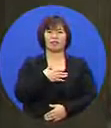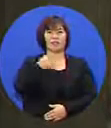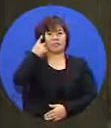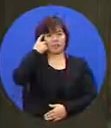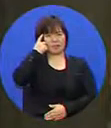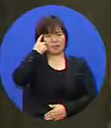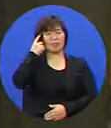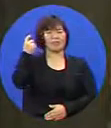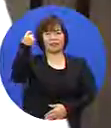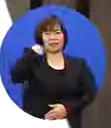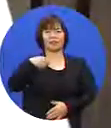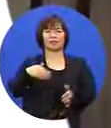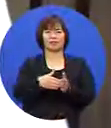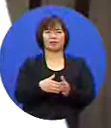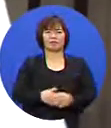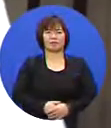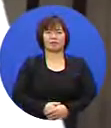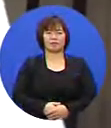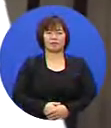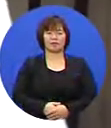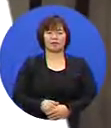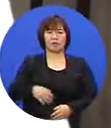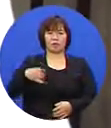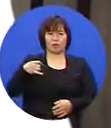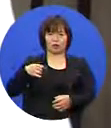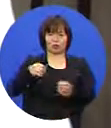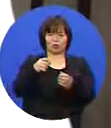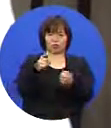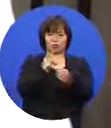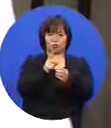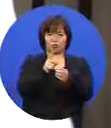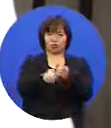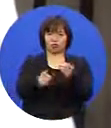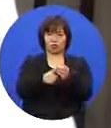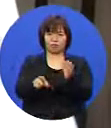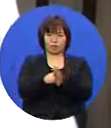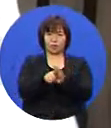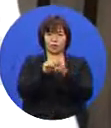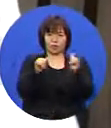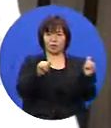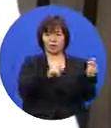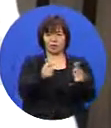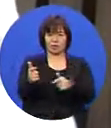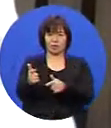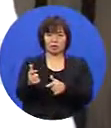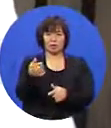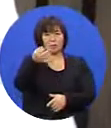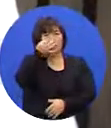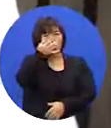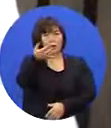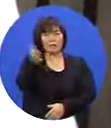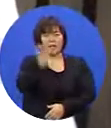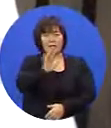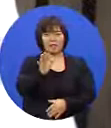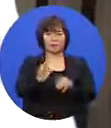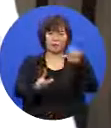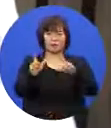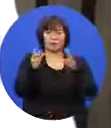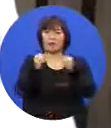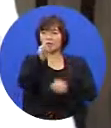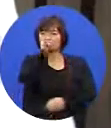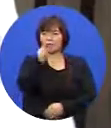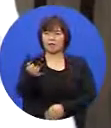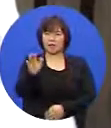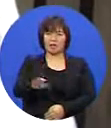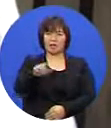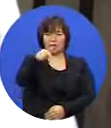생각이 들었습니다. 불교인들은 좋은 일 하면서도 그렇게 드러내지 않는 경향이 있던데 금산산